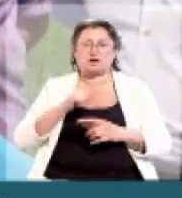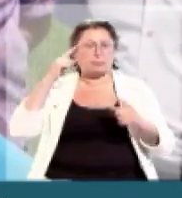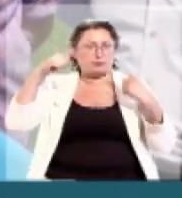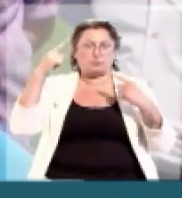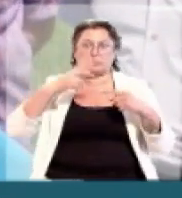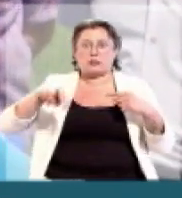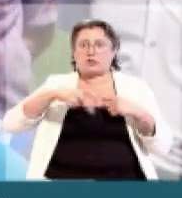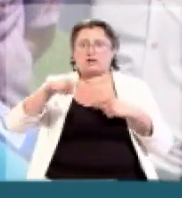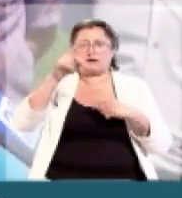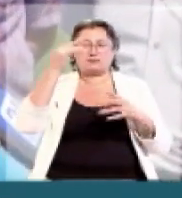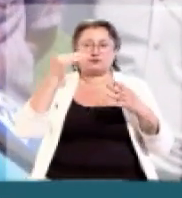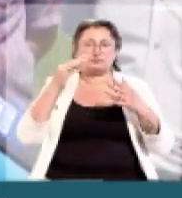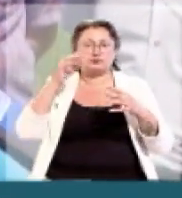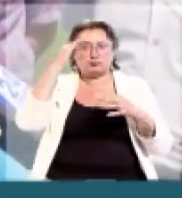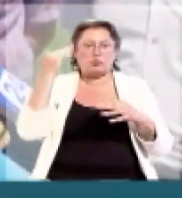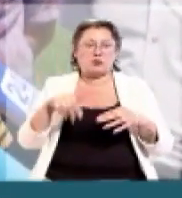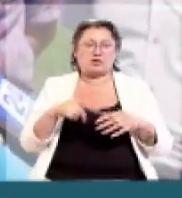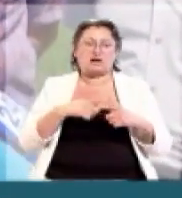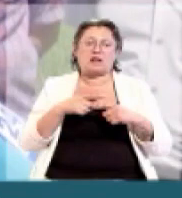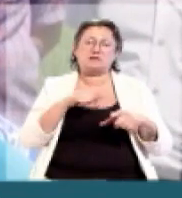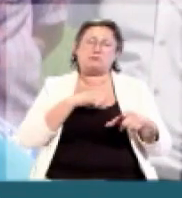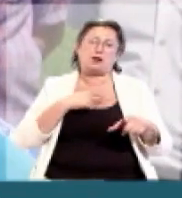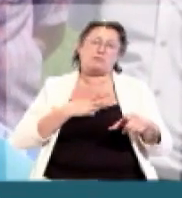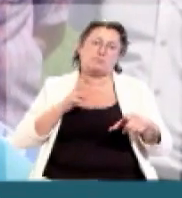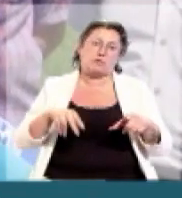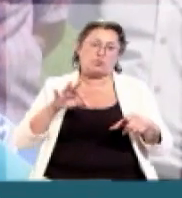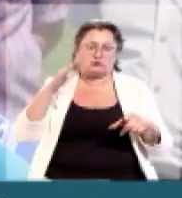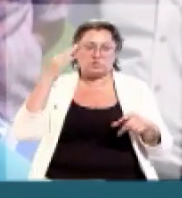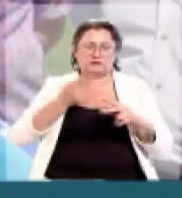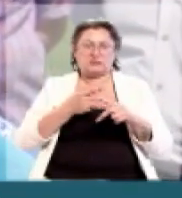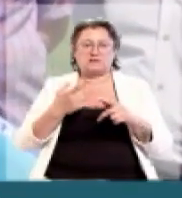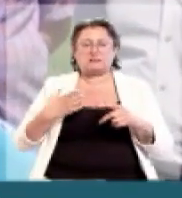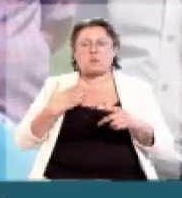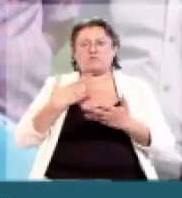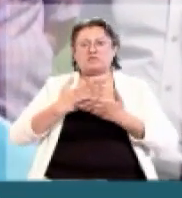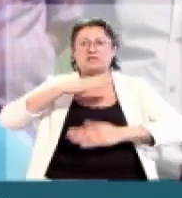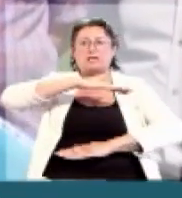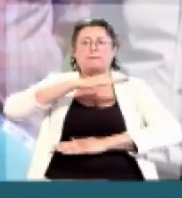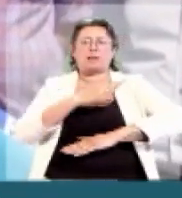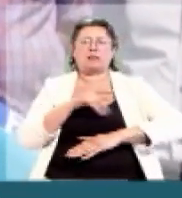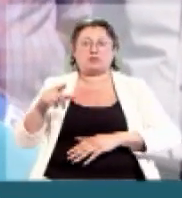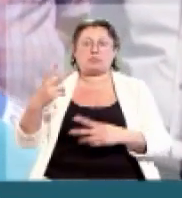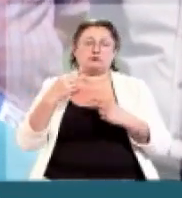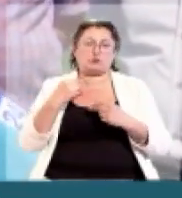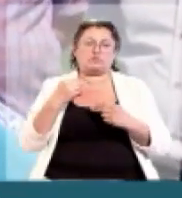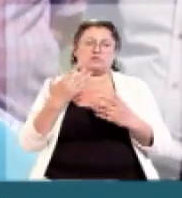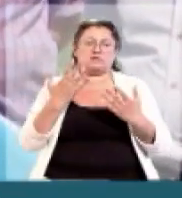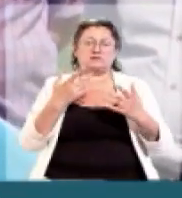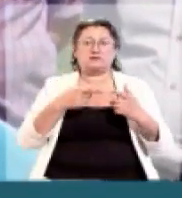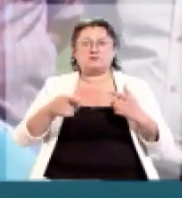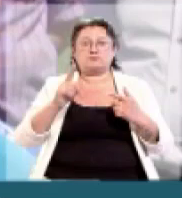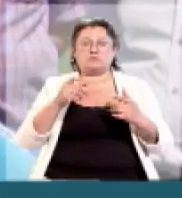ходит на жаре. Ну, вопрос такой, или она сама помрет, или вот на подстраховку стоит дельтапан, они меня обещают, если где-то будет,